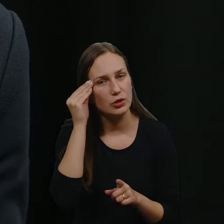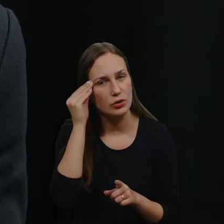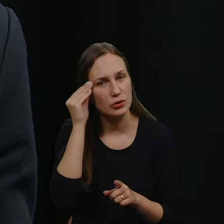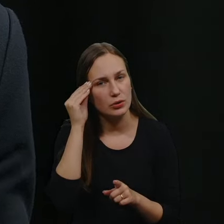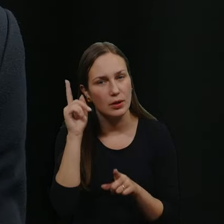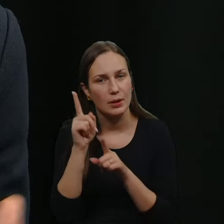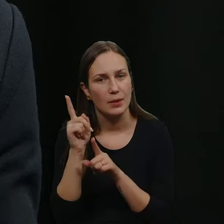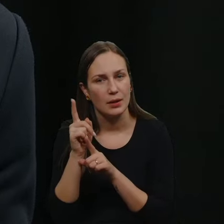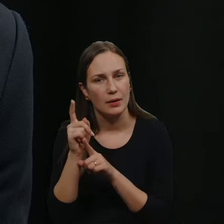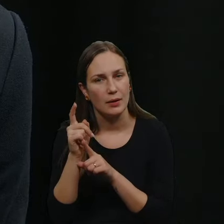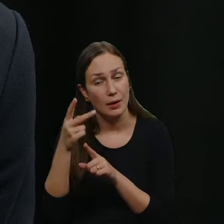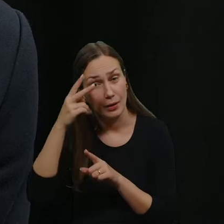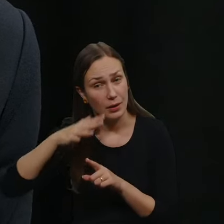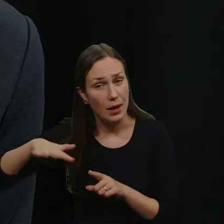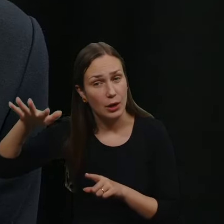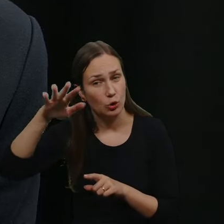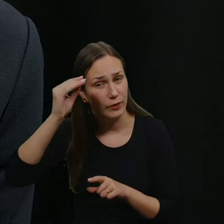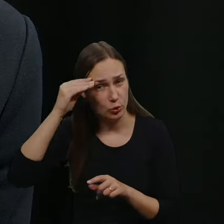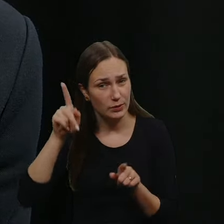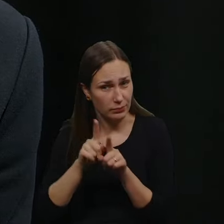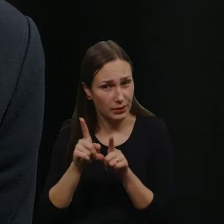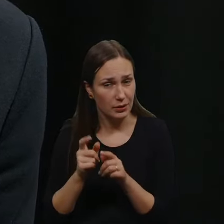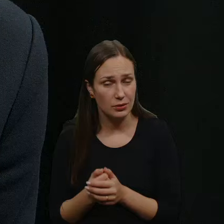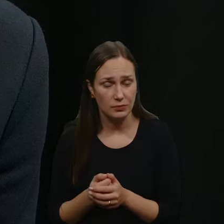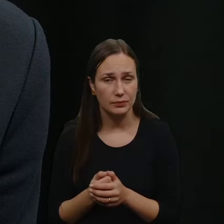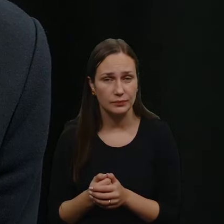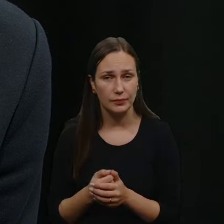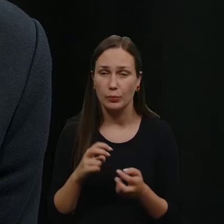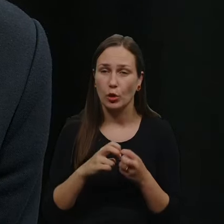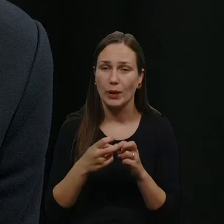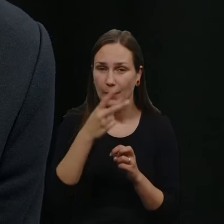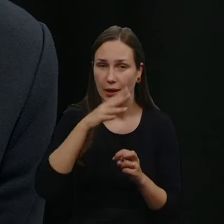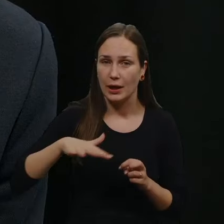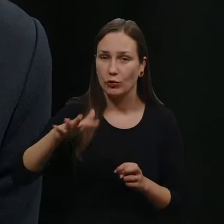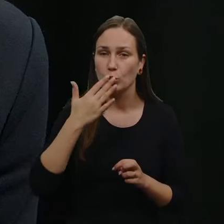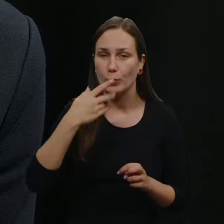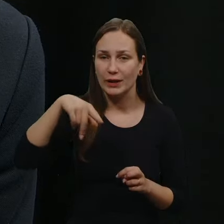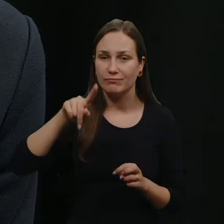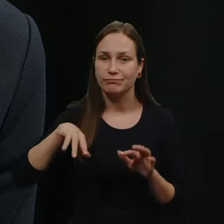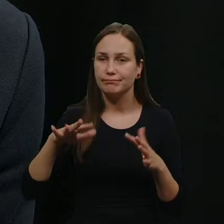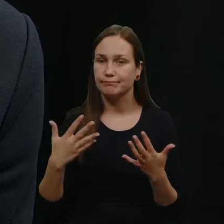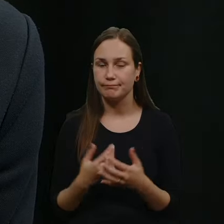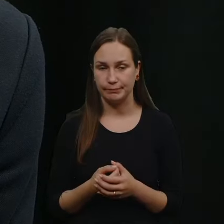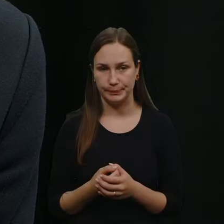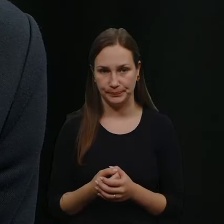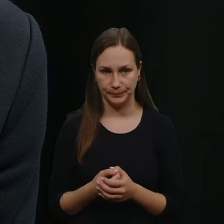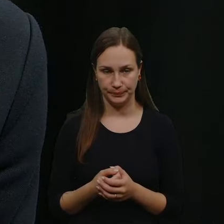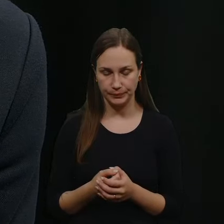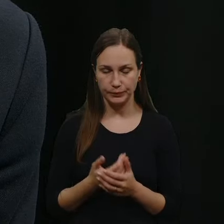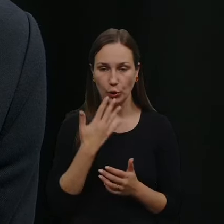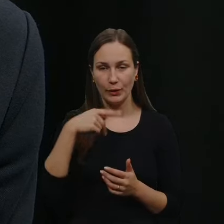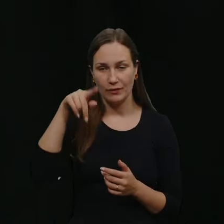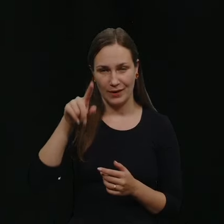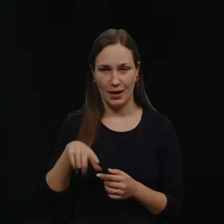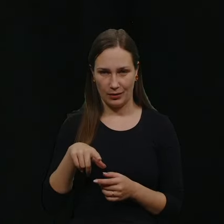susidubliuoja su visos Lietuvos rūpesčiu. Ką įvardintumėt problema Lietuvoje numeris vienas? Numeris